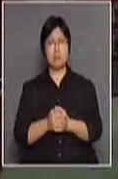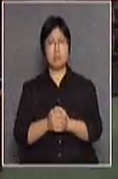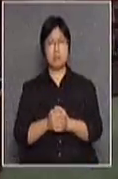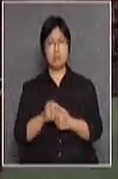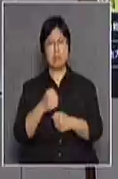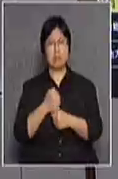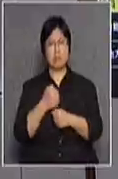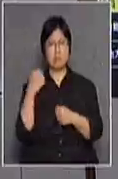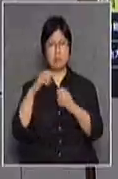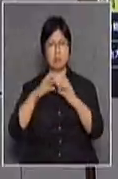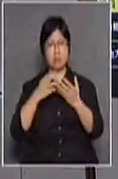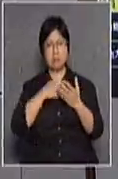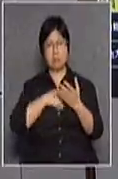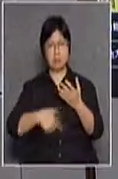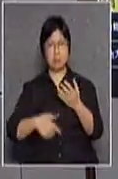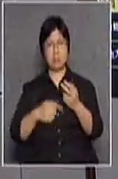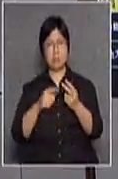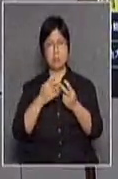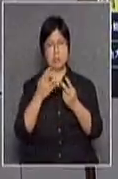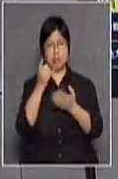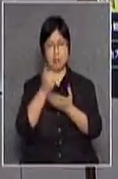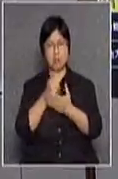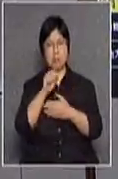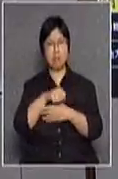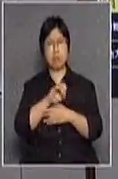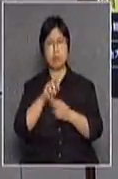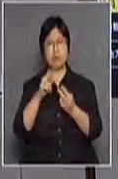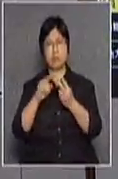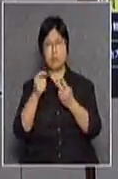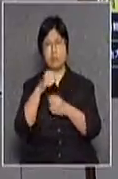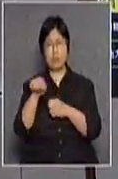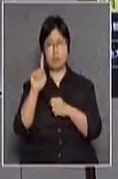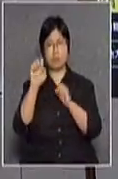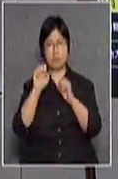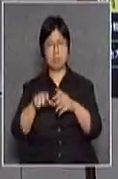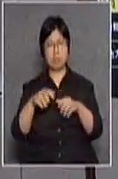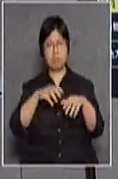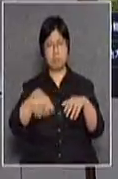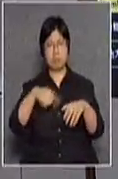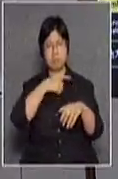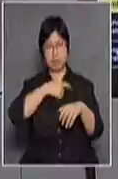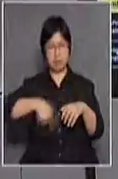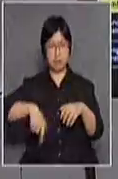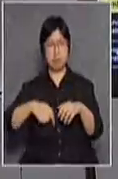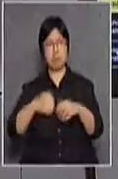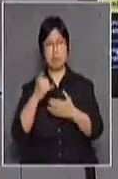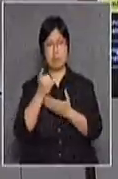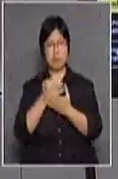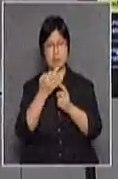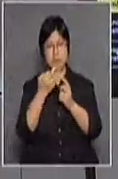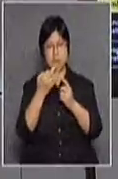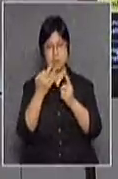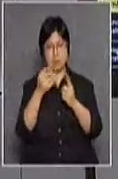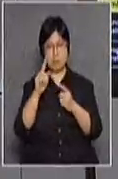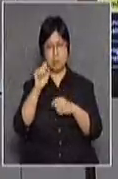功能團體選舉產生的議員24位出席，沒有人贊成，21位反對，1位棄權。分區直接選舉產生的議員13位出席，1位